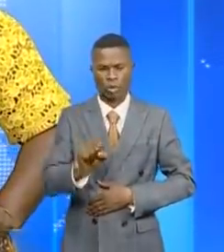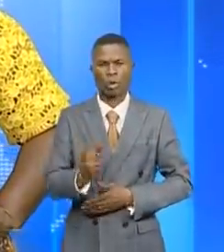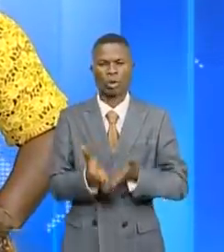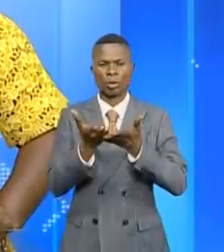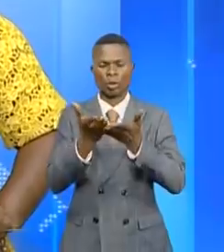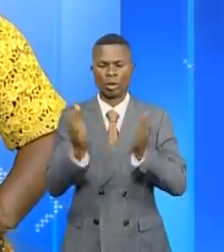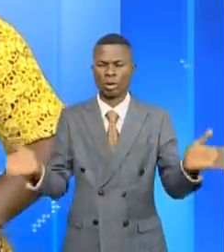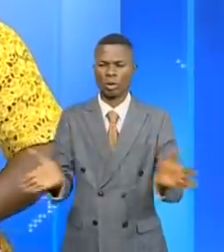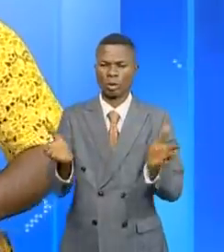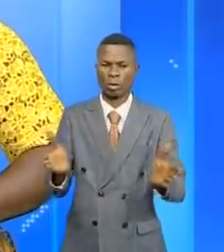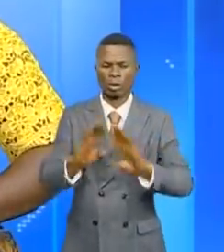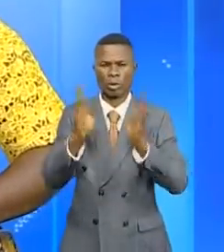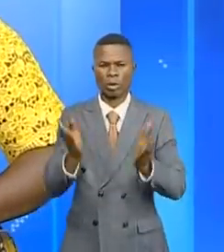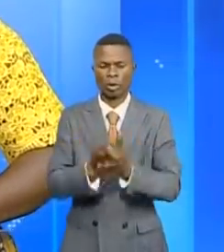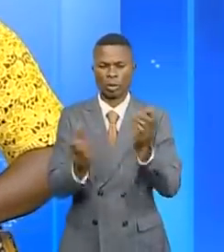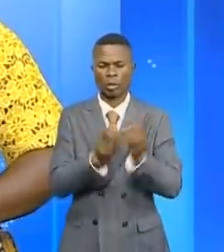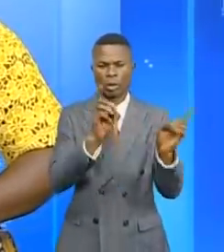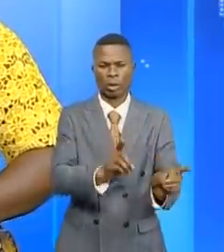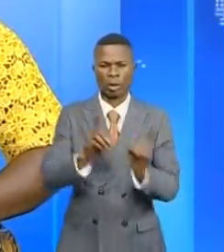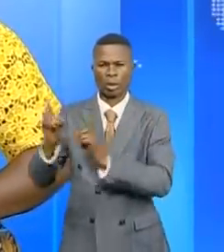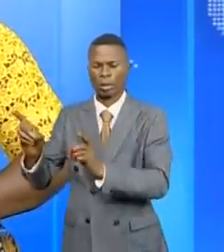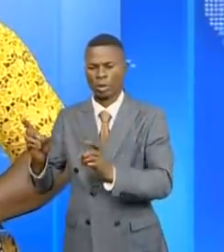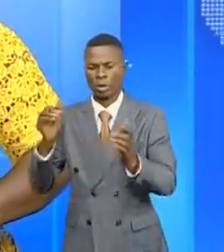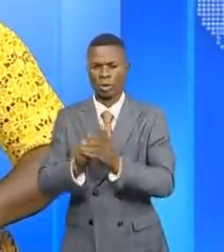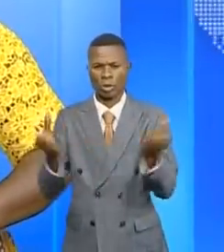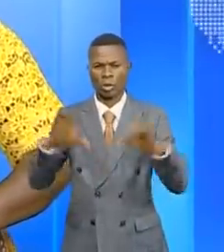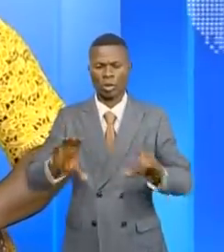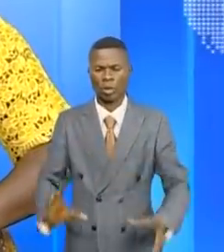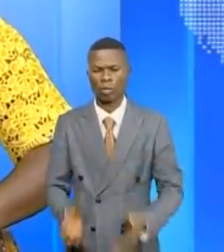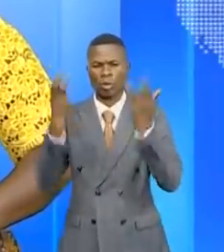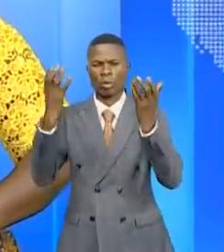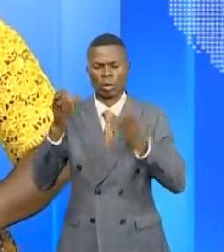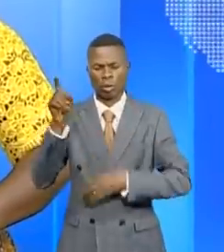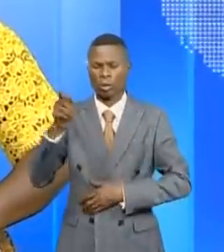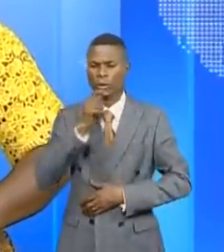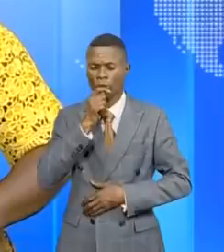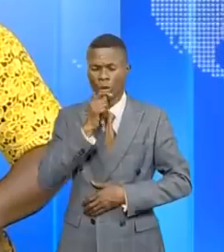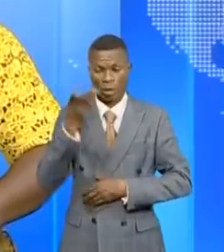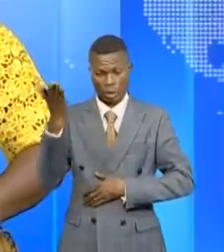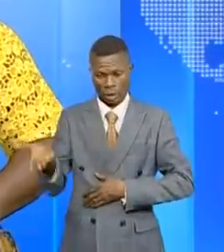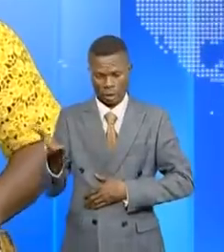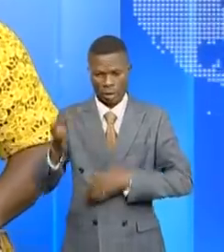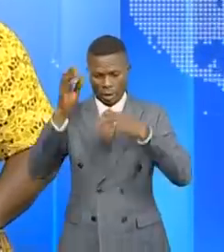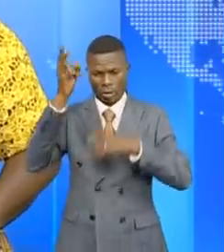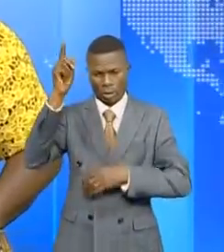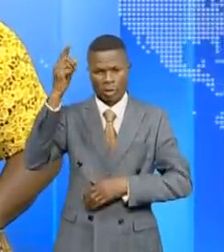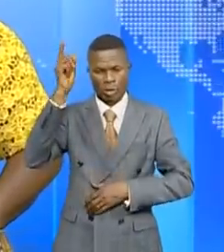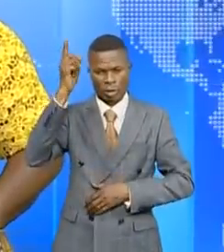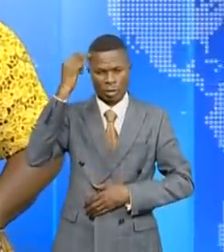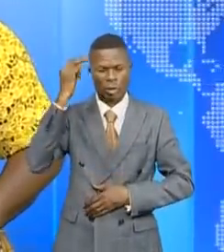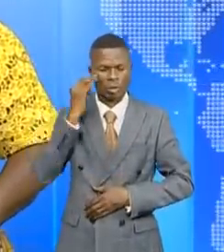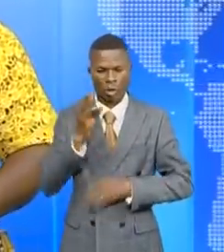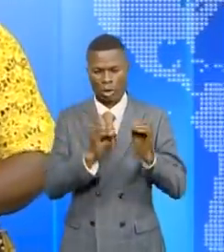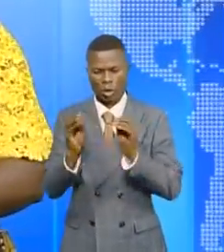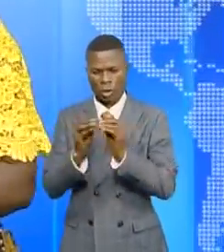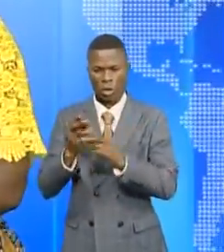pour réconforter les déplacés de l'éruption volcanique de Niragogo. Sur place, le chef du gouvernement a aussi tenu une réunion